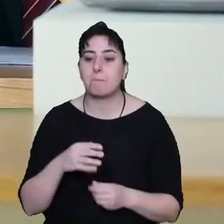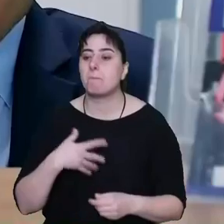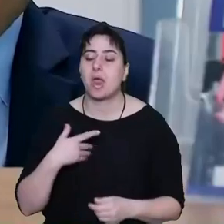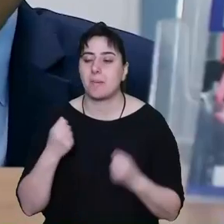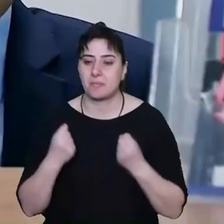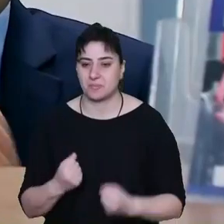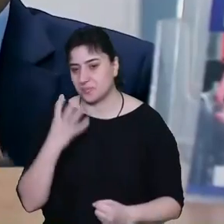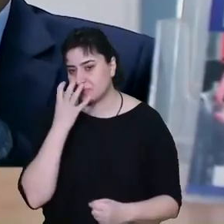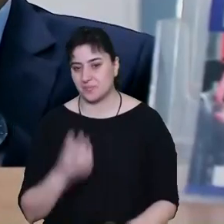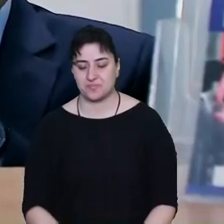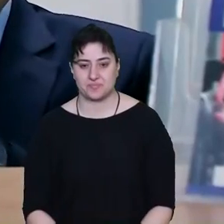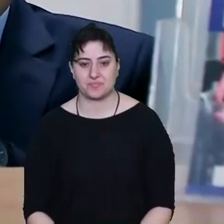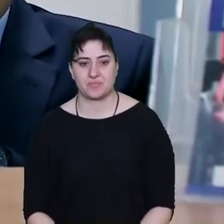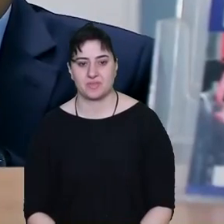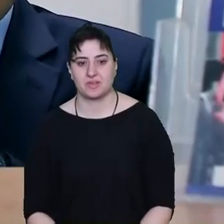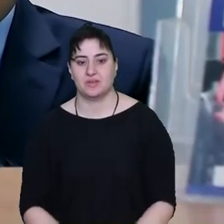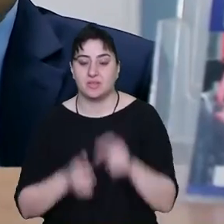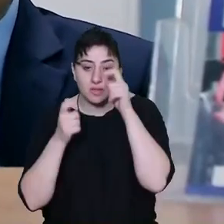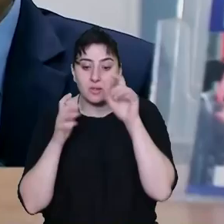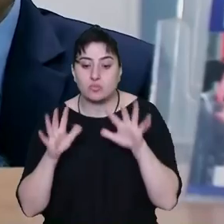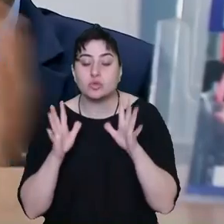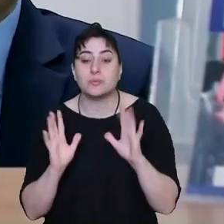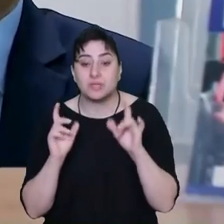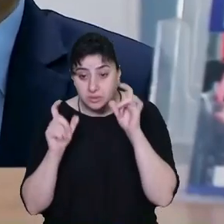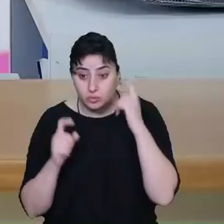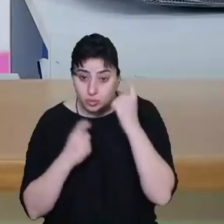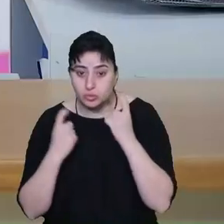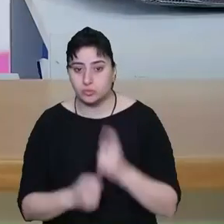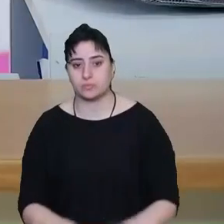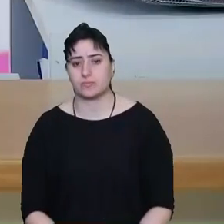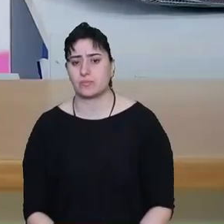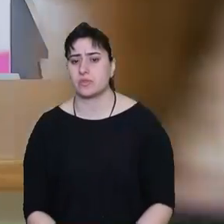Nurhancığım. Abicim dikkatini dağıtma ve bilmeceye odaklan.